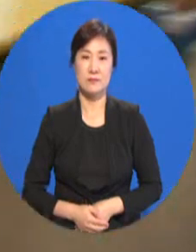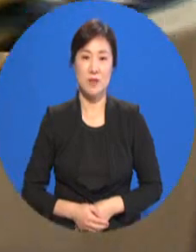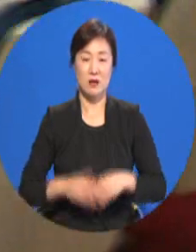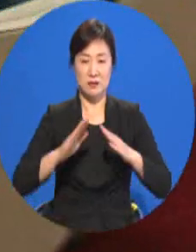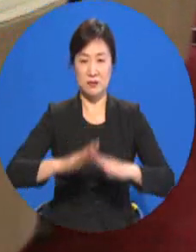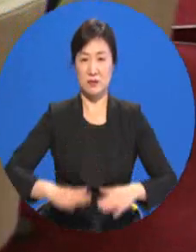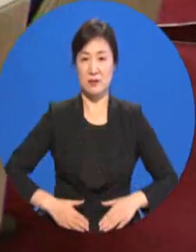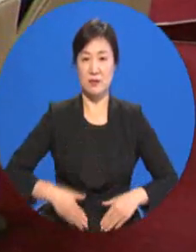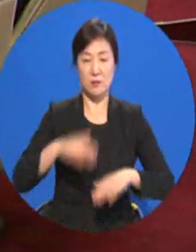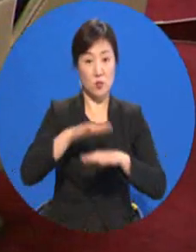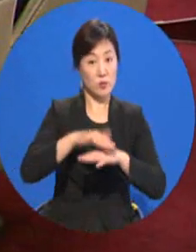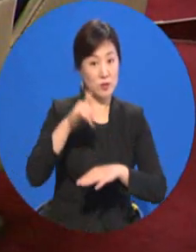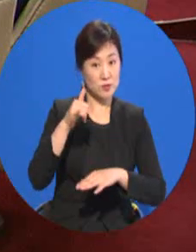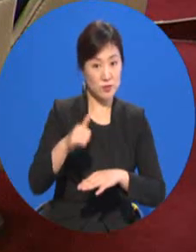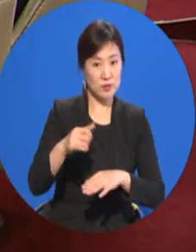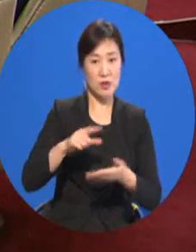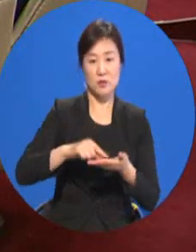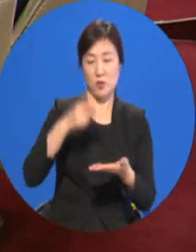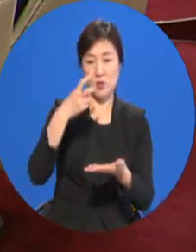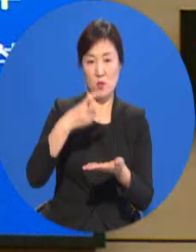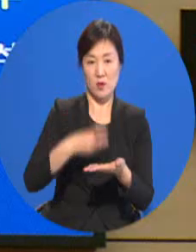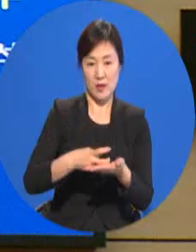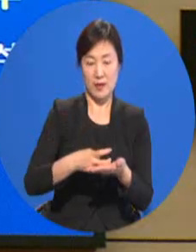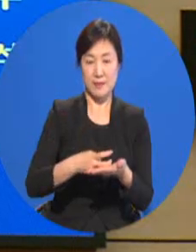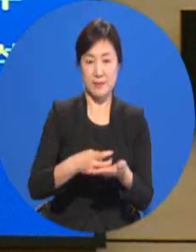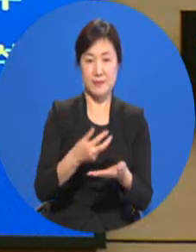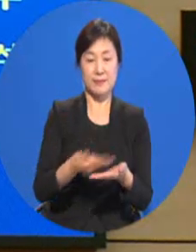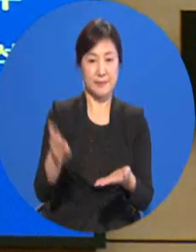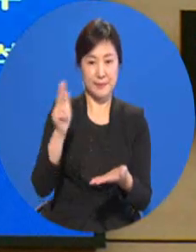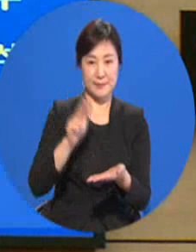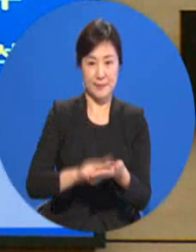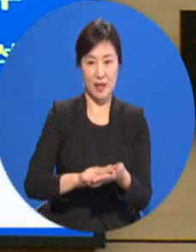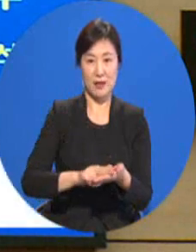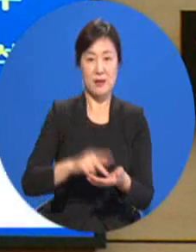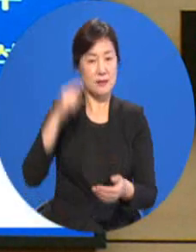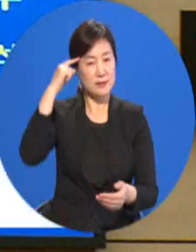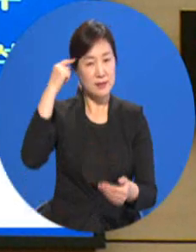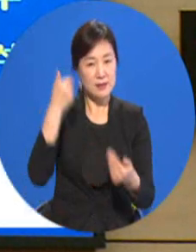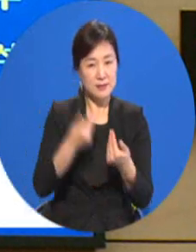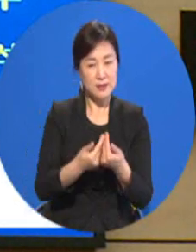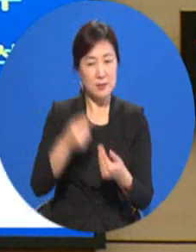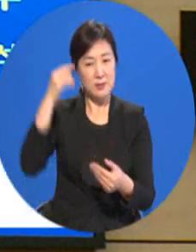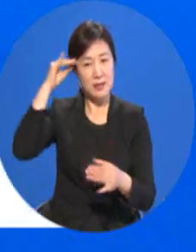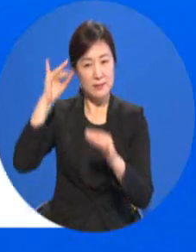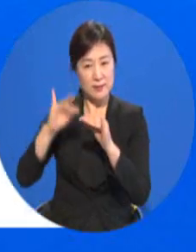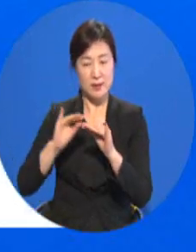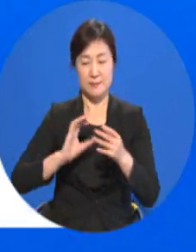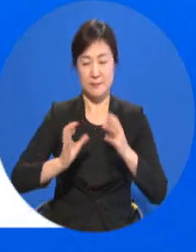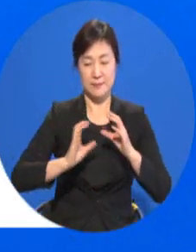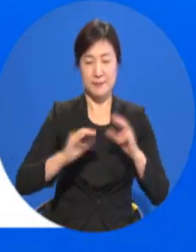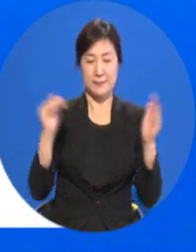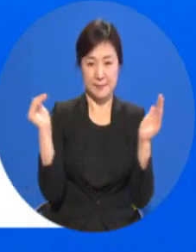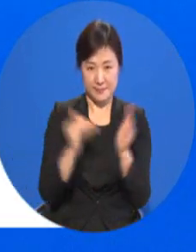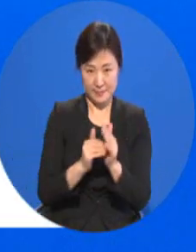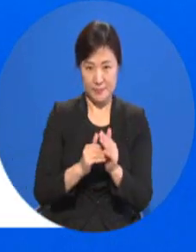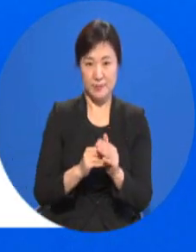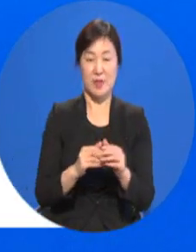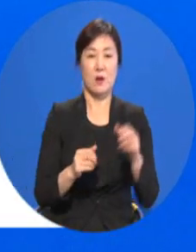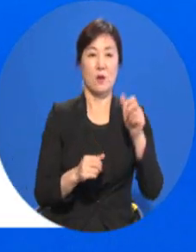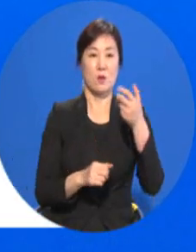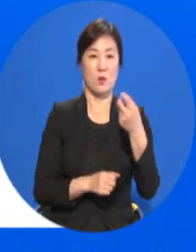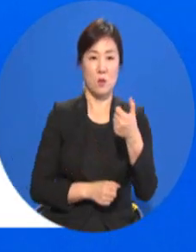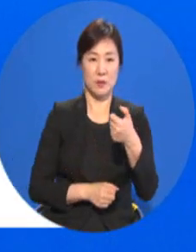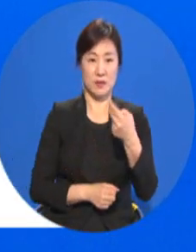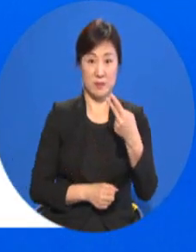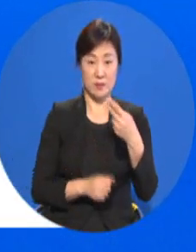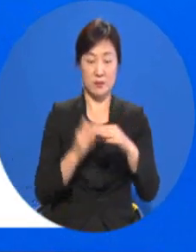전라남도 농어민 수당 조례가 만들어졌습니다. 찬반 토론을 거친 끝에 이뤄진 표결에서 재석 의원 52명 중